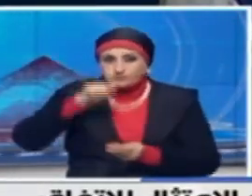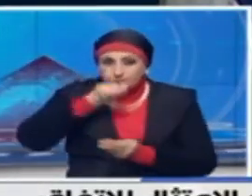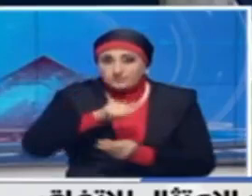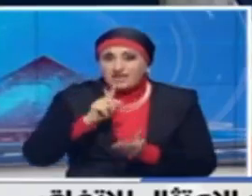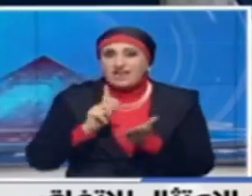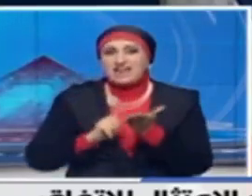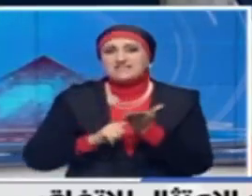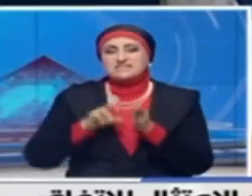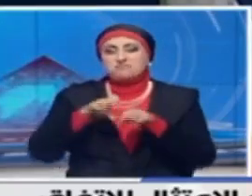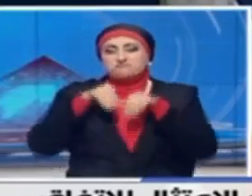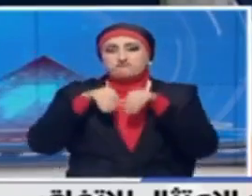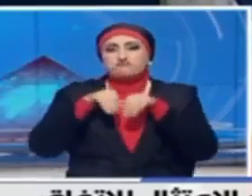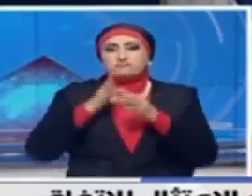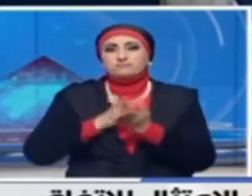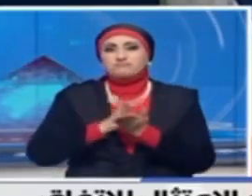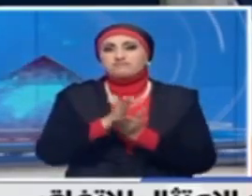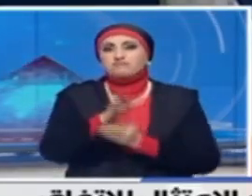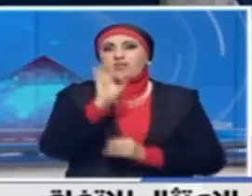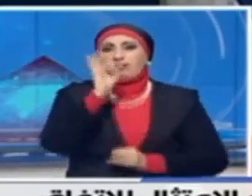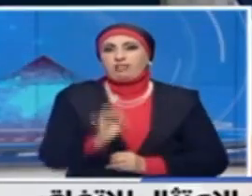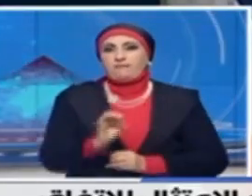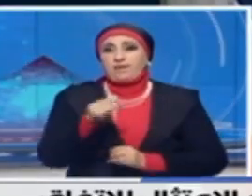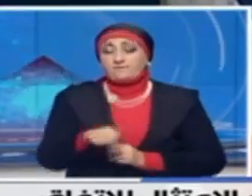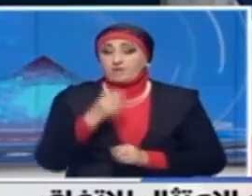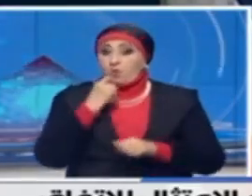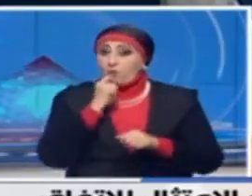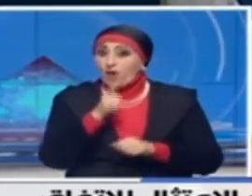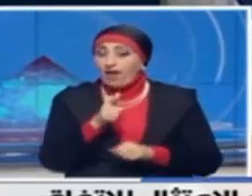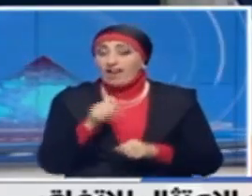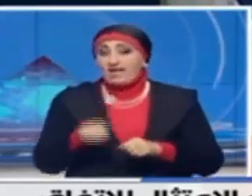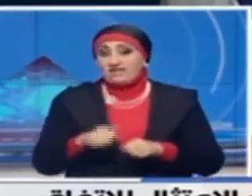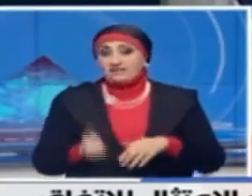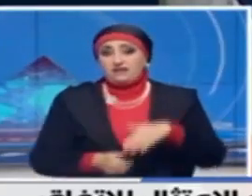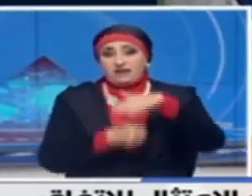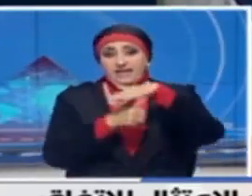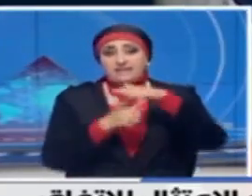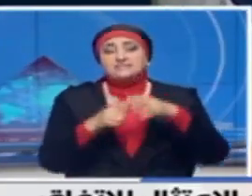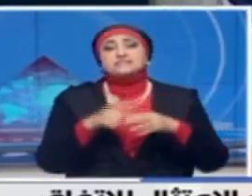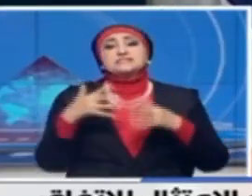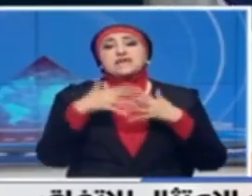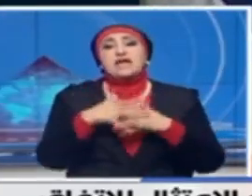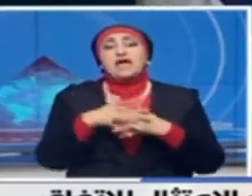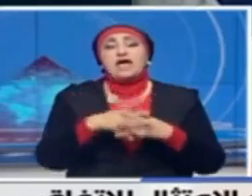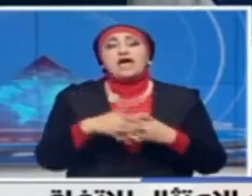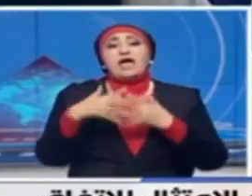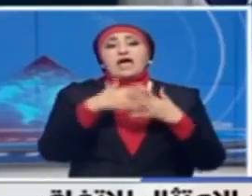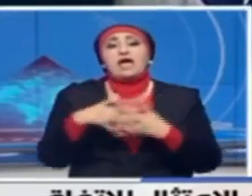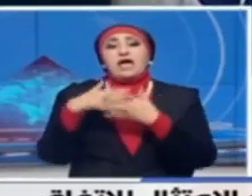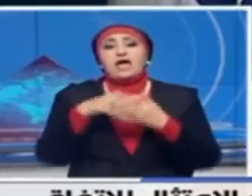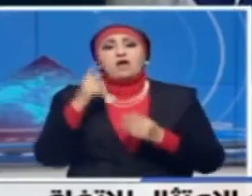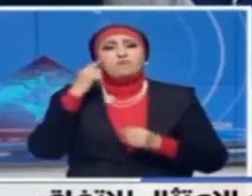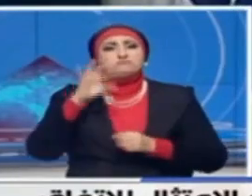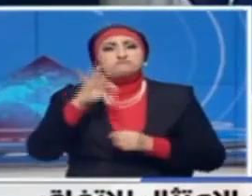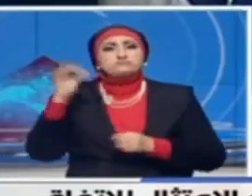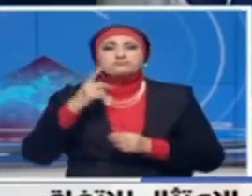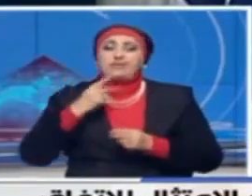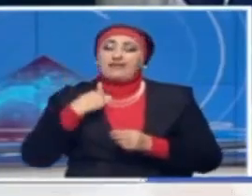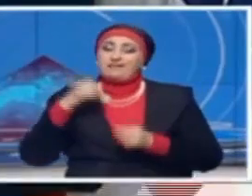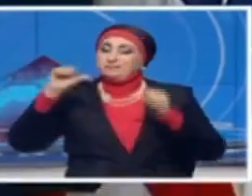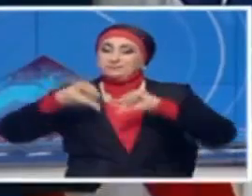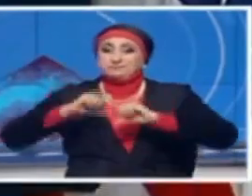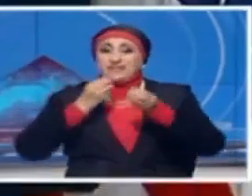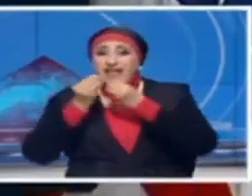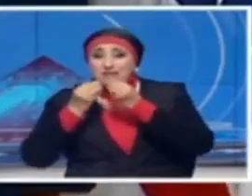هو الامتثال النووي. وأضافت أن الرئيس بايدن طلب من فريقه الاستعداد للتحول إلى خيارات أخرى في حال